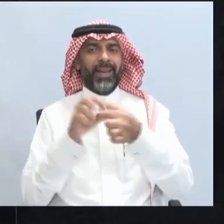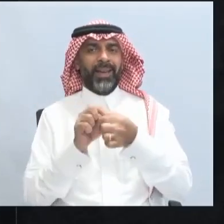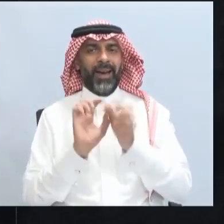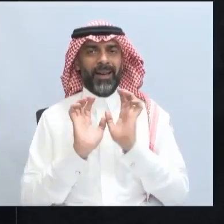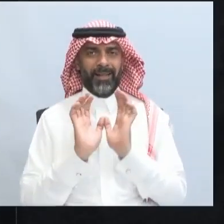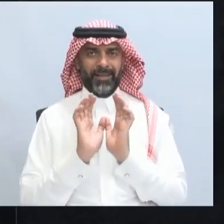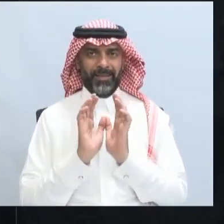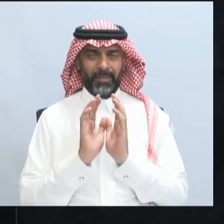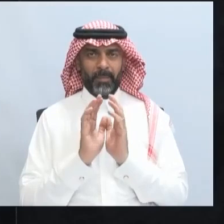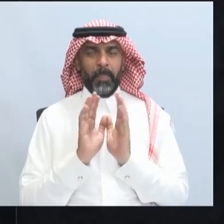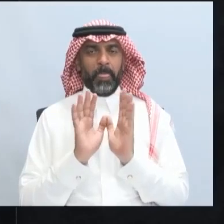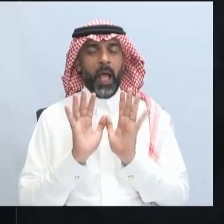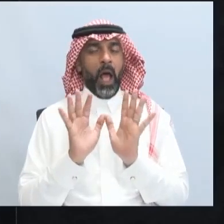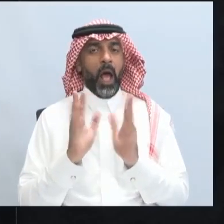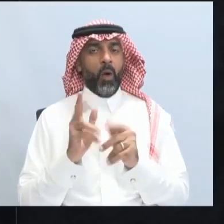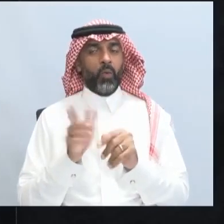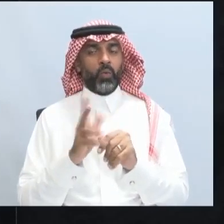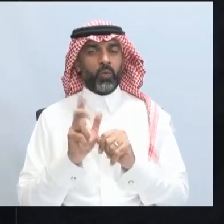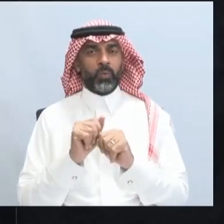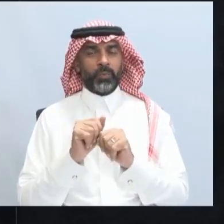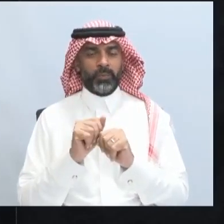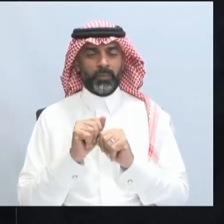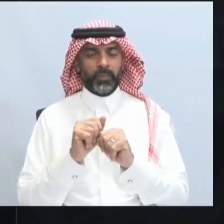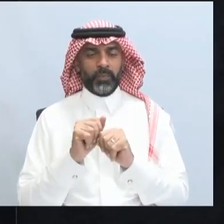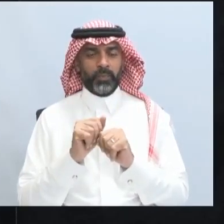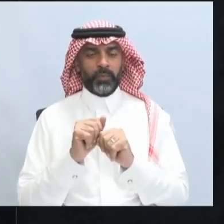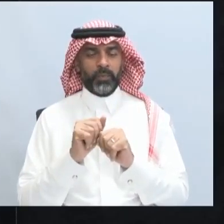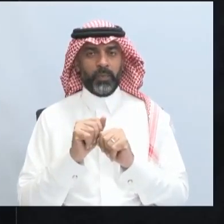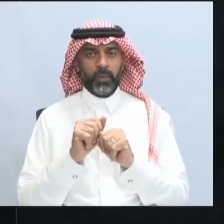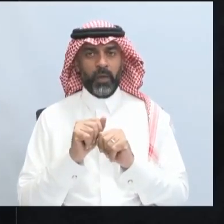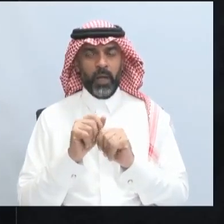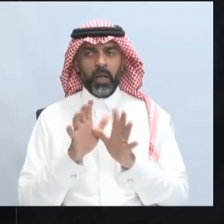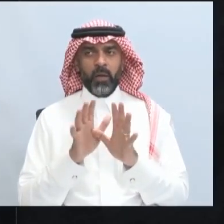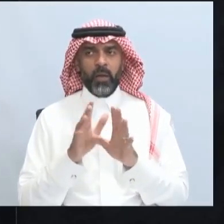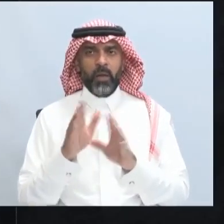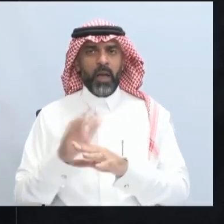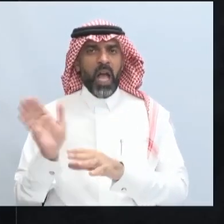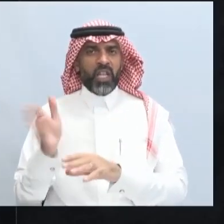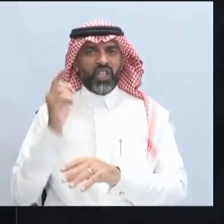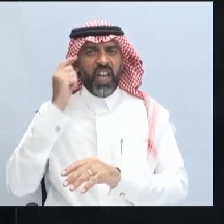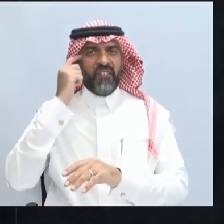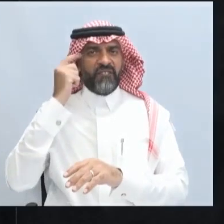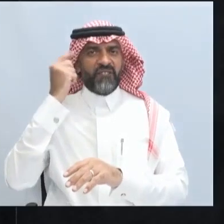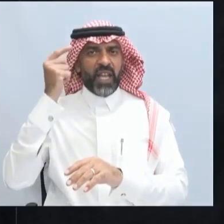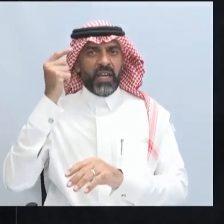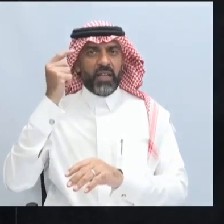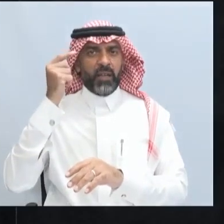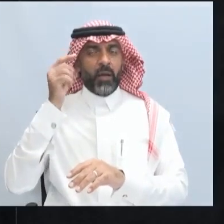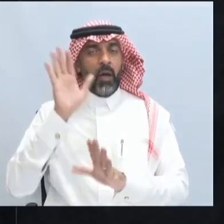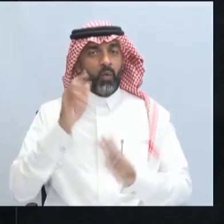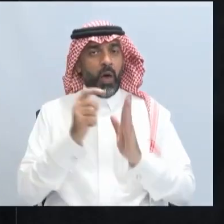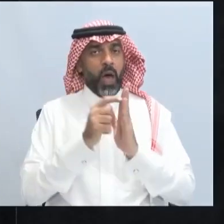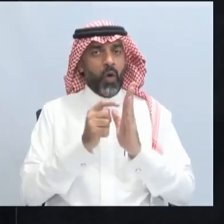واما ترد على جانب ماذا جانب الاشياء الفكريه فاننا نلاحظ ان القانون يحمي هذه الاشياء